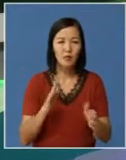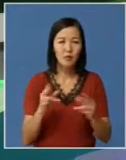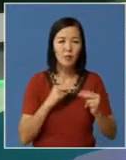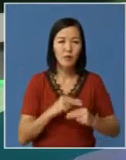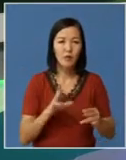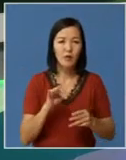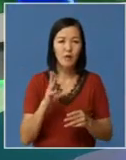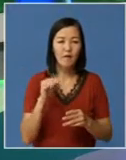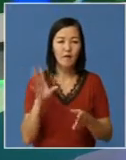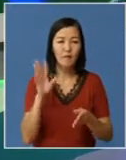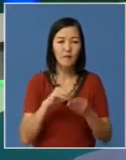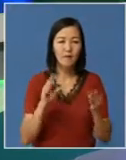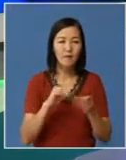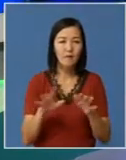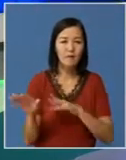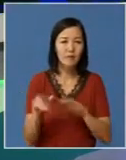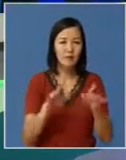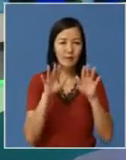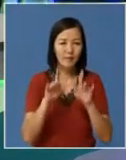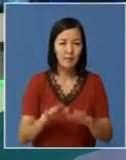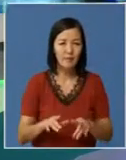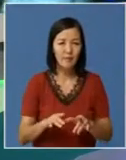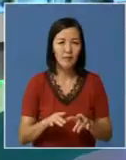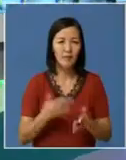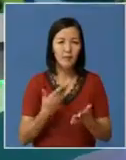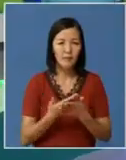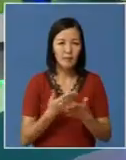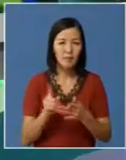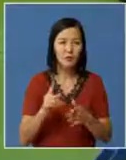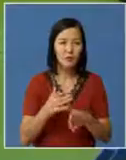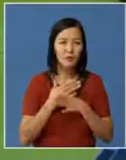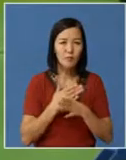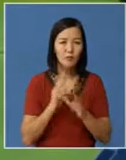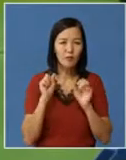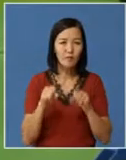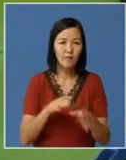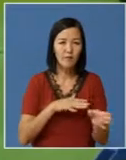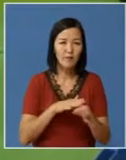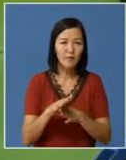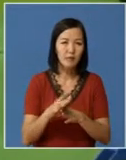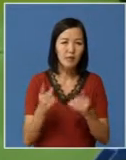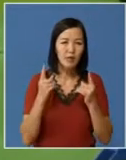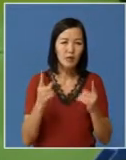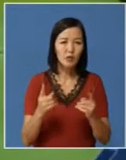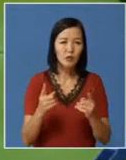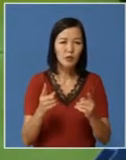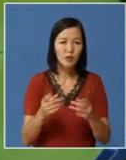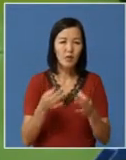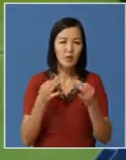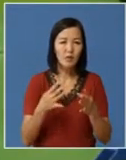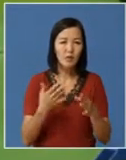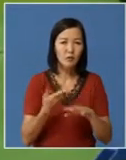режиме аватара, повторяет все действия за оператором. Предполагается, что с его помощью можно выполнять широкий круг задач, от